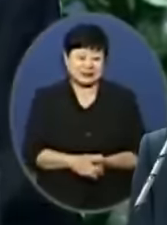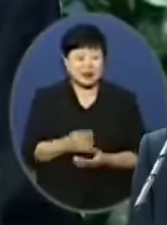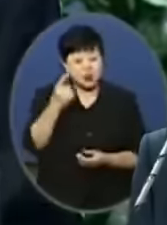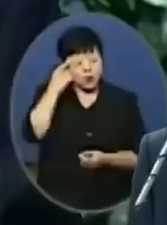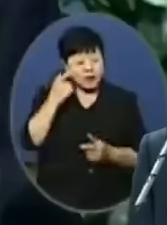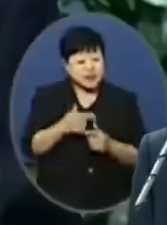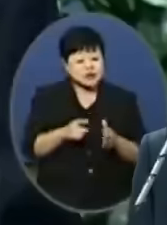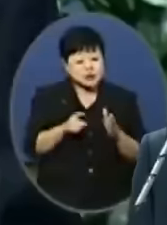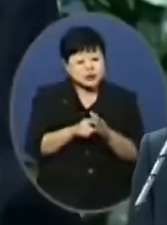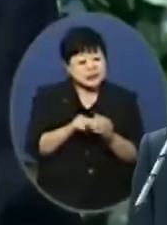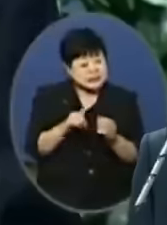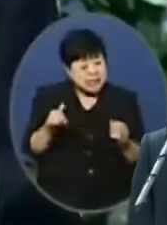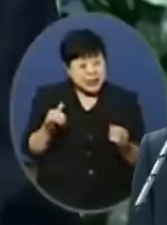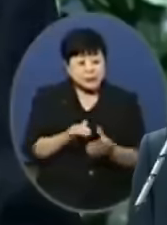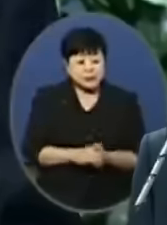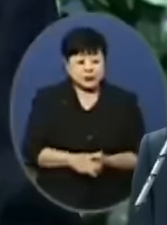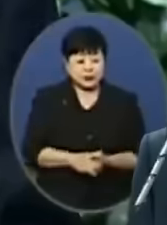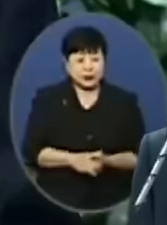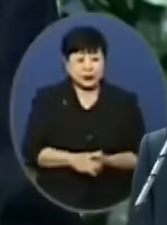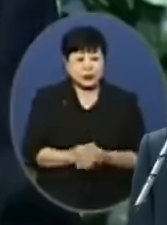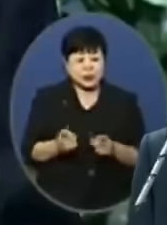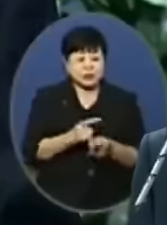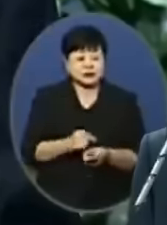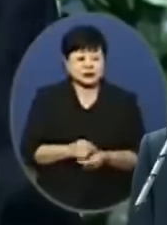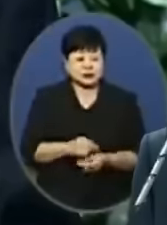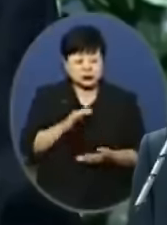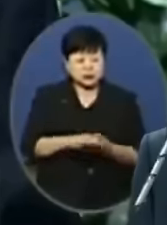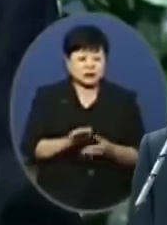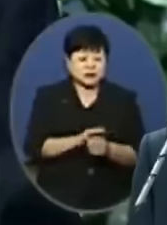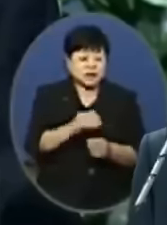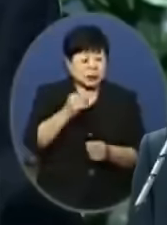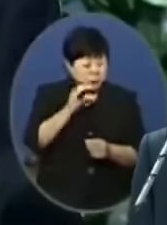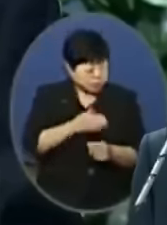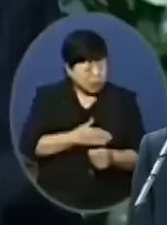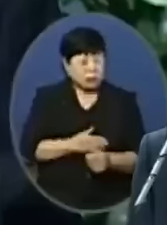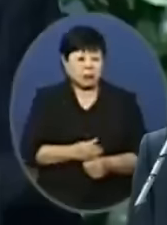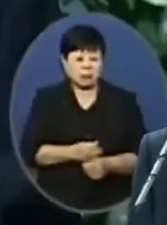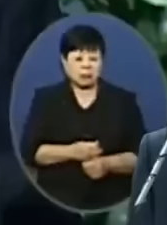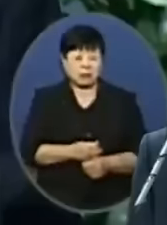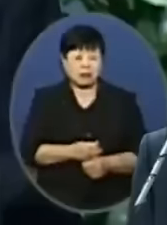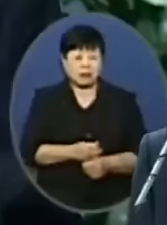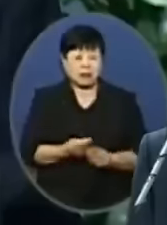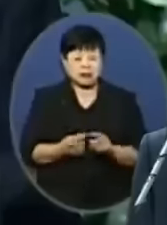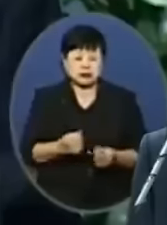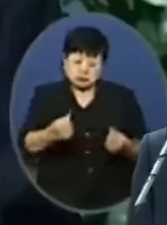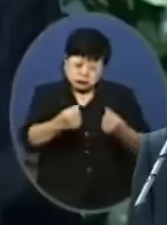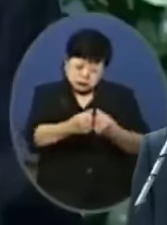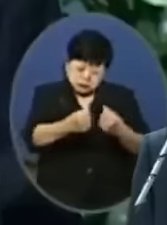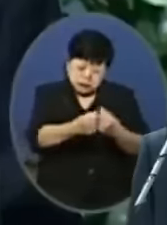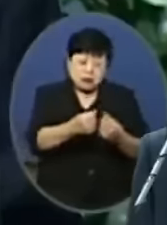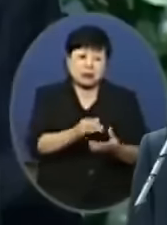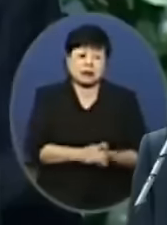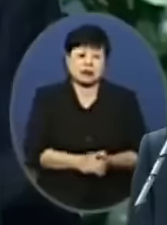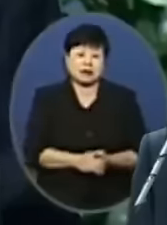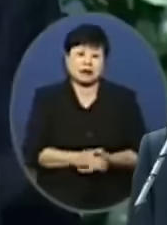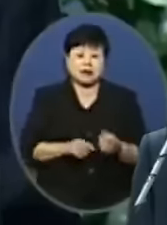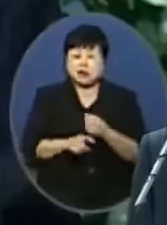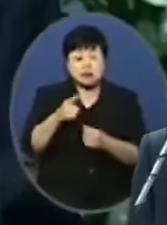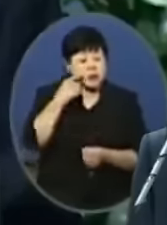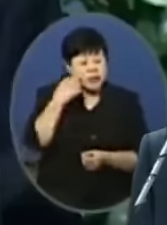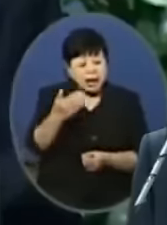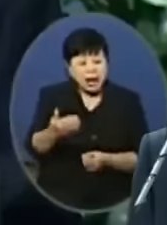왜 예수 믿는 사람도 서로 뜨겁게 사랑하고 살지 못하고 티격태격하고 그렇게 합니까?